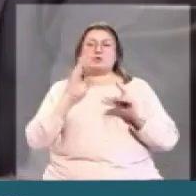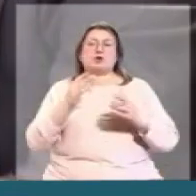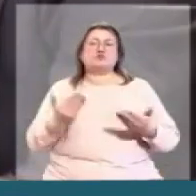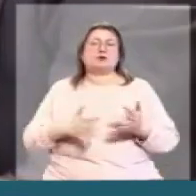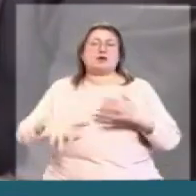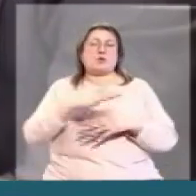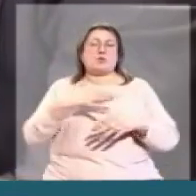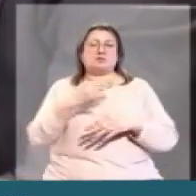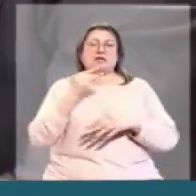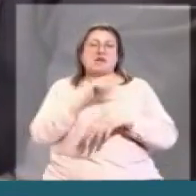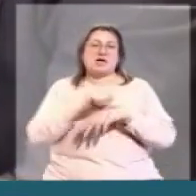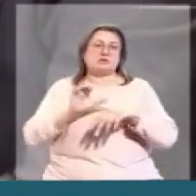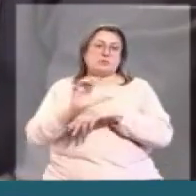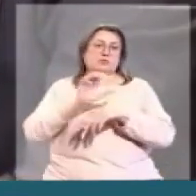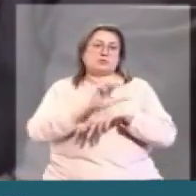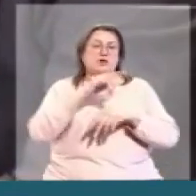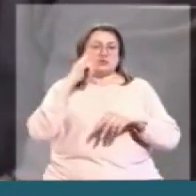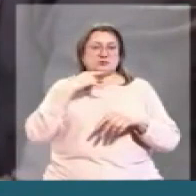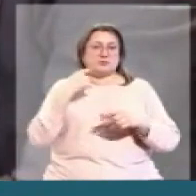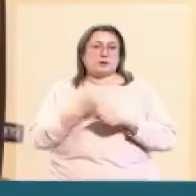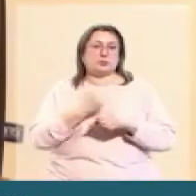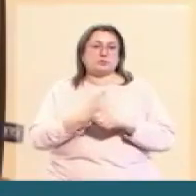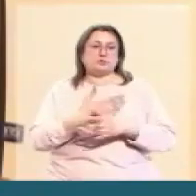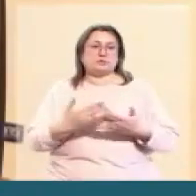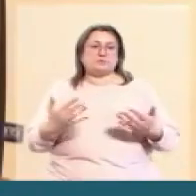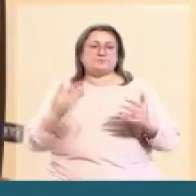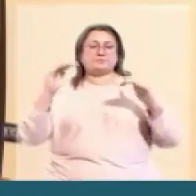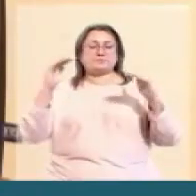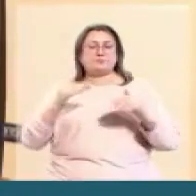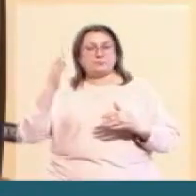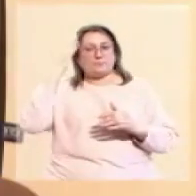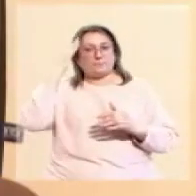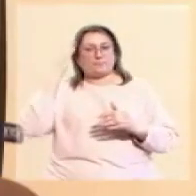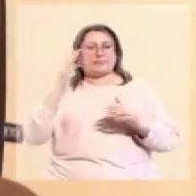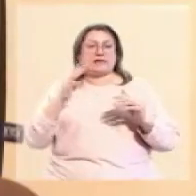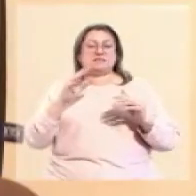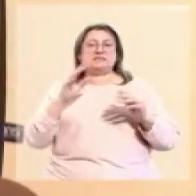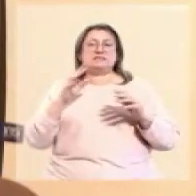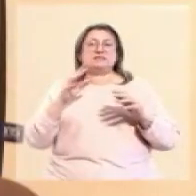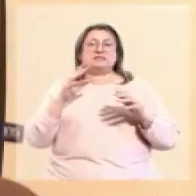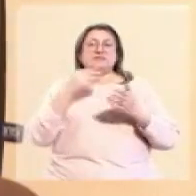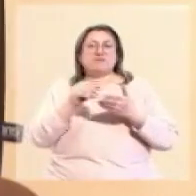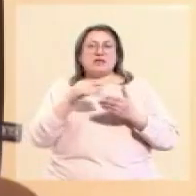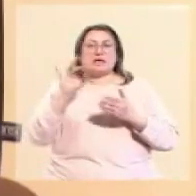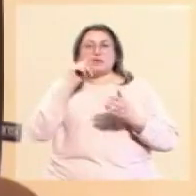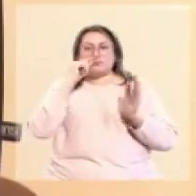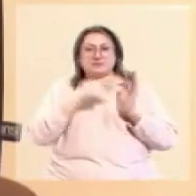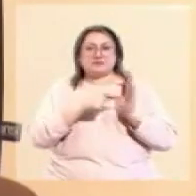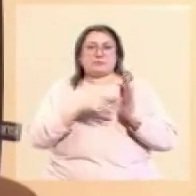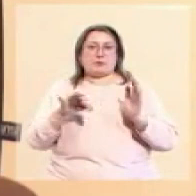жителей области, но и экспортировать отечественную продукцию. Снижено поголовье свиней и птиц по области.